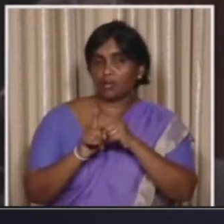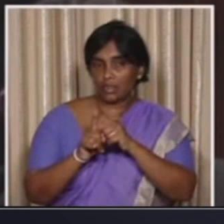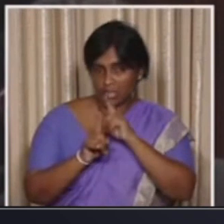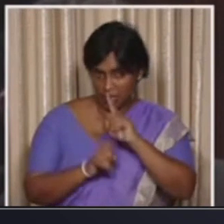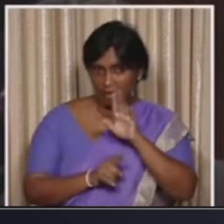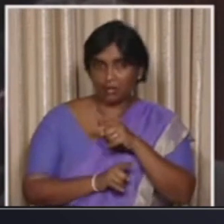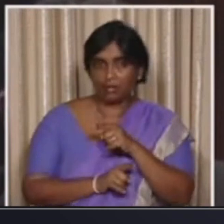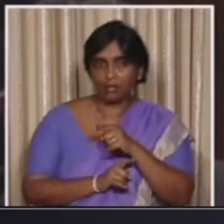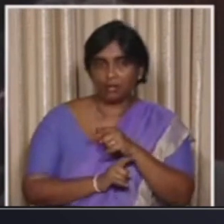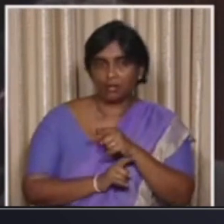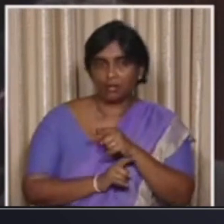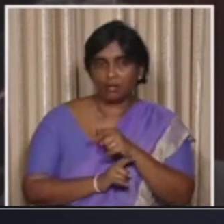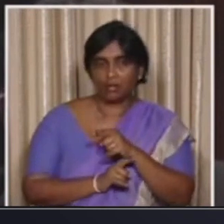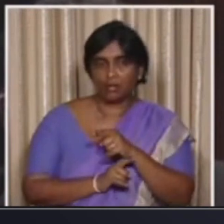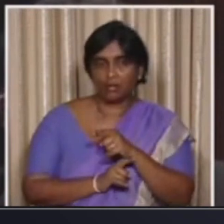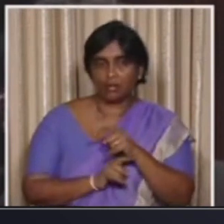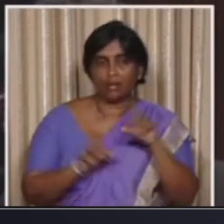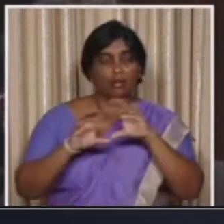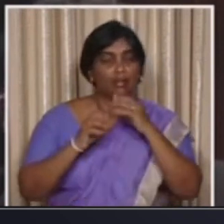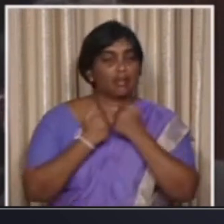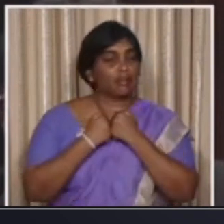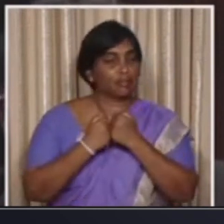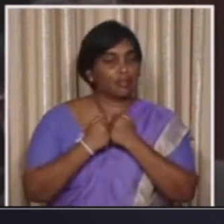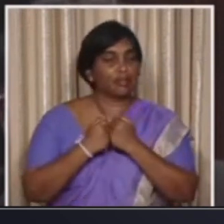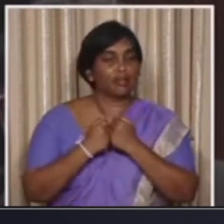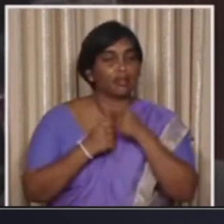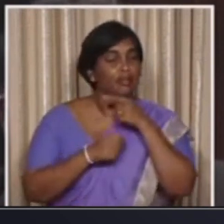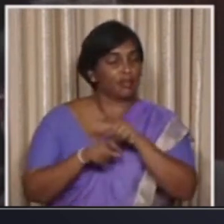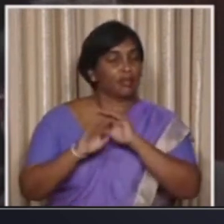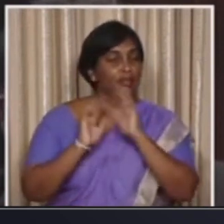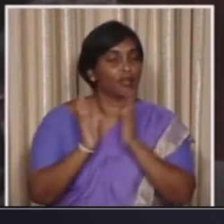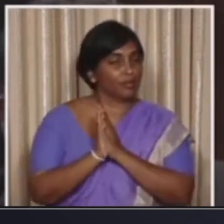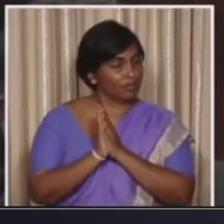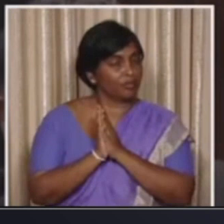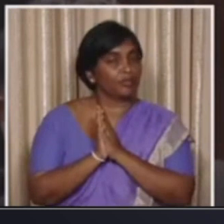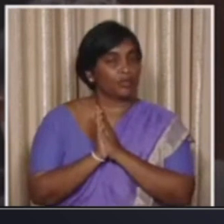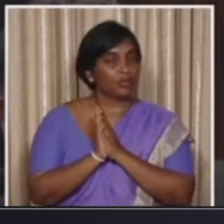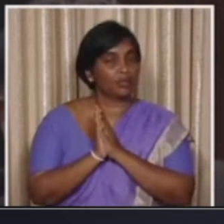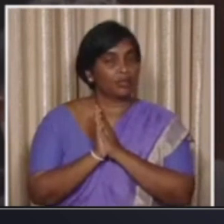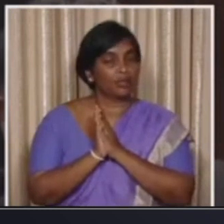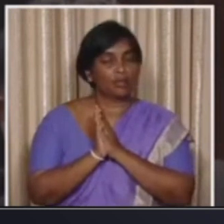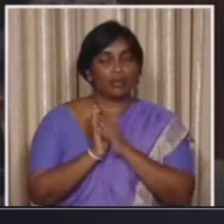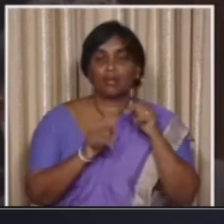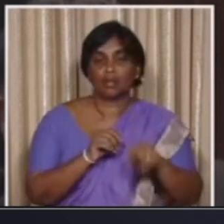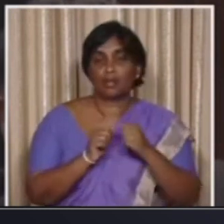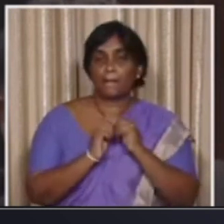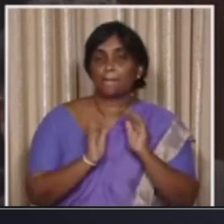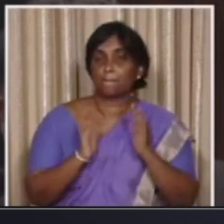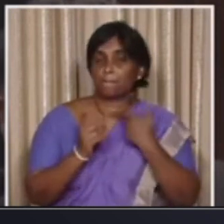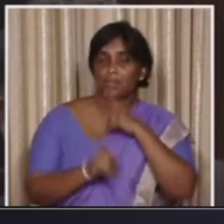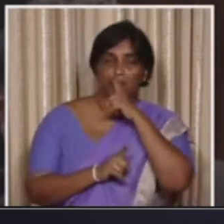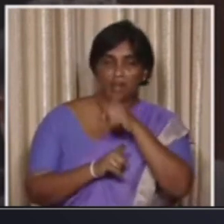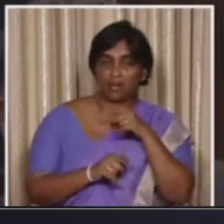ගරු සභාපතිතුමනි. අර බහුවිධ ගමනාගමන ගුඩ් සෙඩ් ඒ බහුවිධ අංගණය මේසරේ පටන් ගන්නවා කියලා